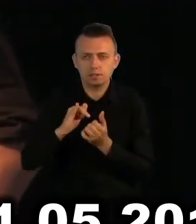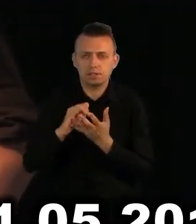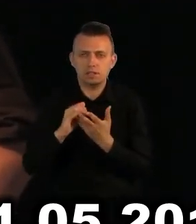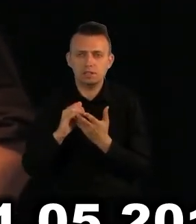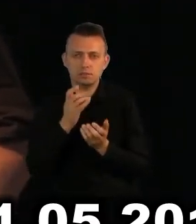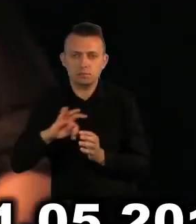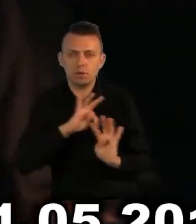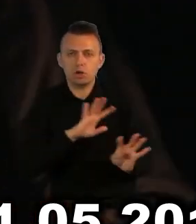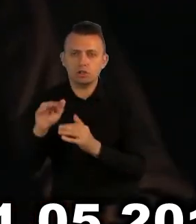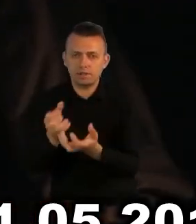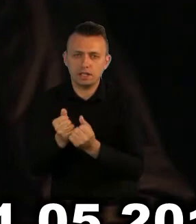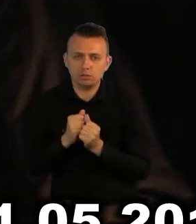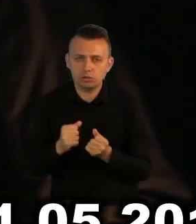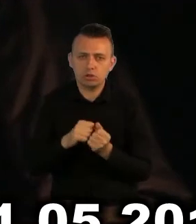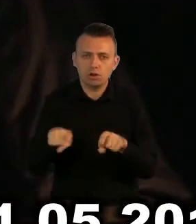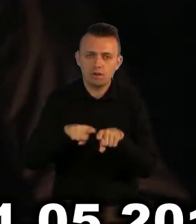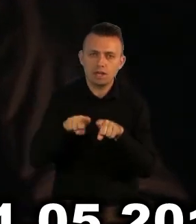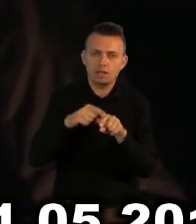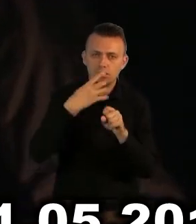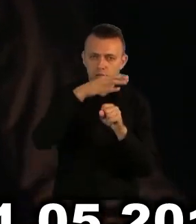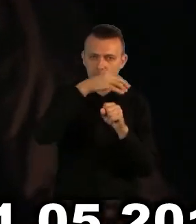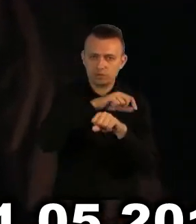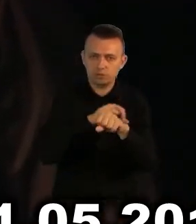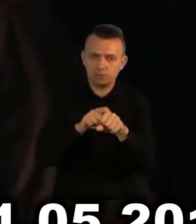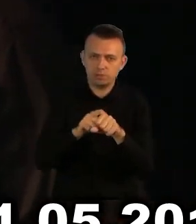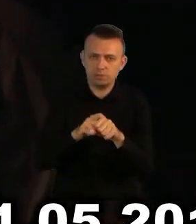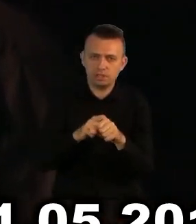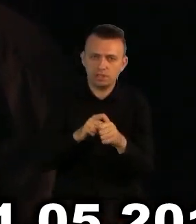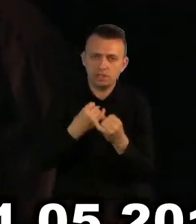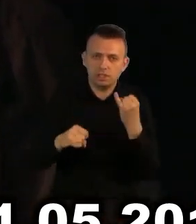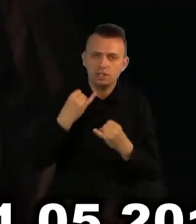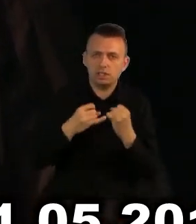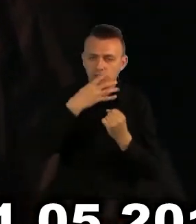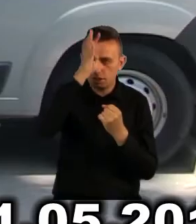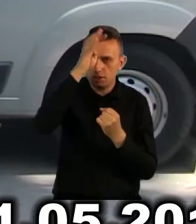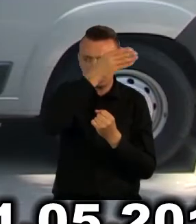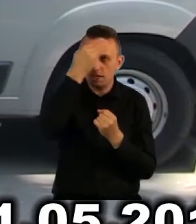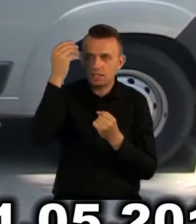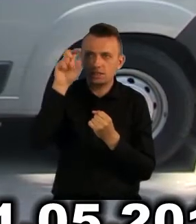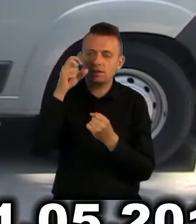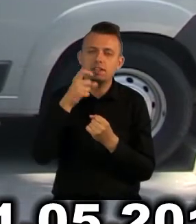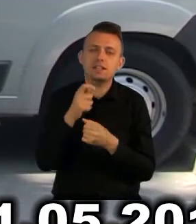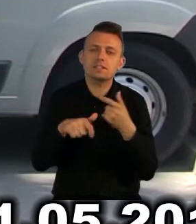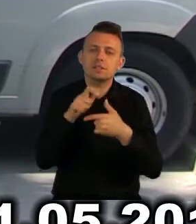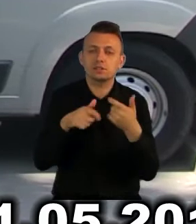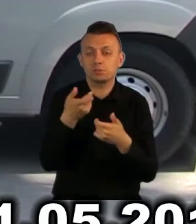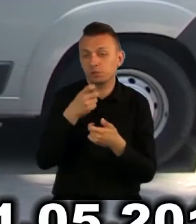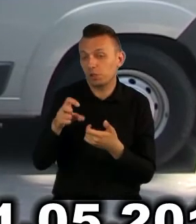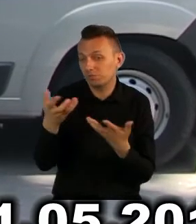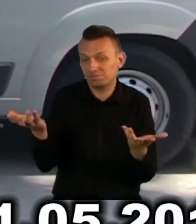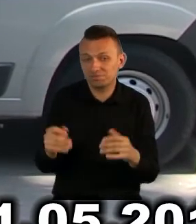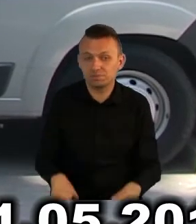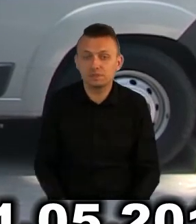medyczne, ekologiczne, co kto sobie życzy. Jak strażak w cywilu nie wie, co zrobić, to pewnie już nikt nie wie. Podczas trwania konferencji przed